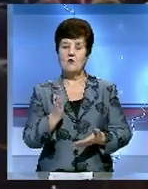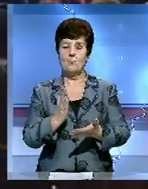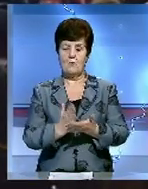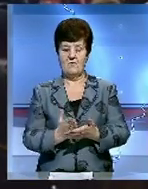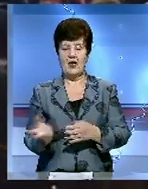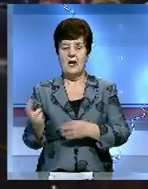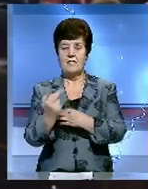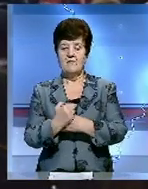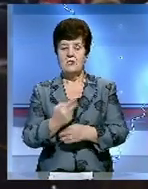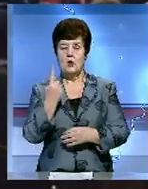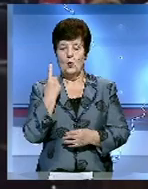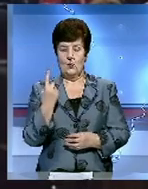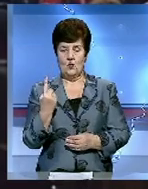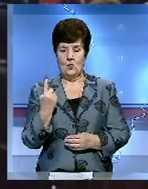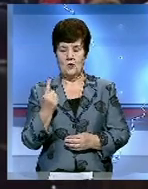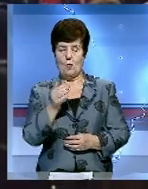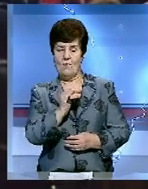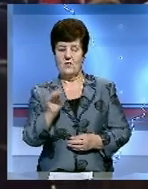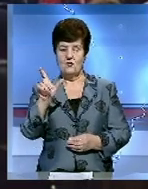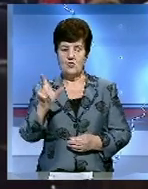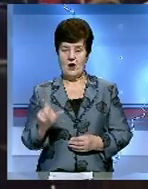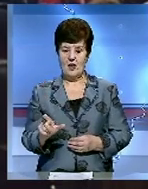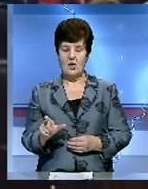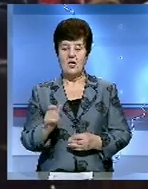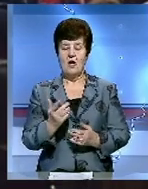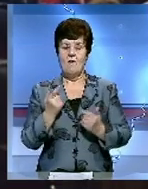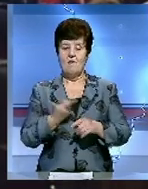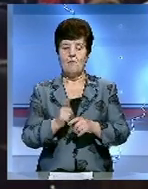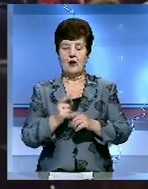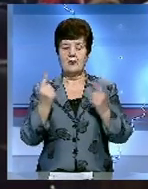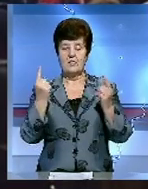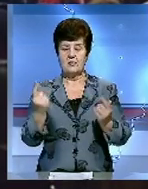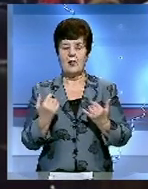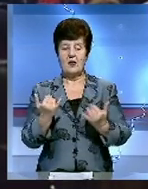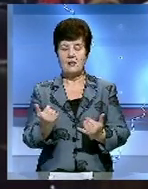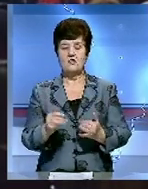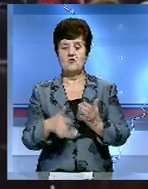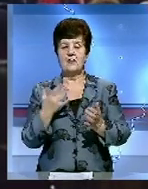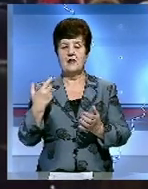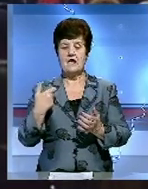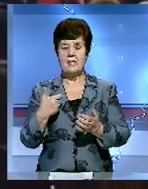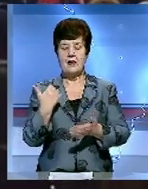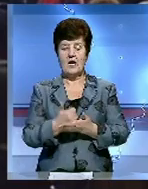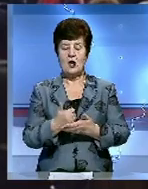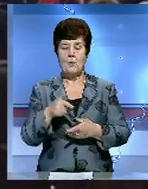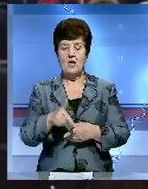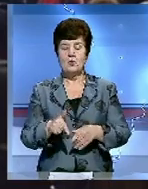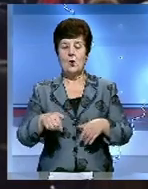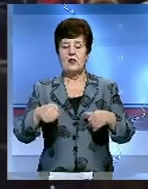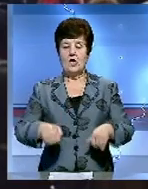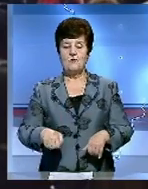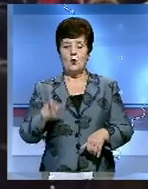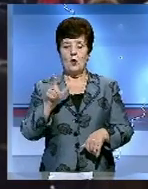un oficial de nivel foarte înalt de la Națiunile Unite, secretarul general adjunct pentru drepturile omului. Națiunile